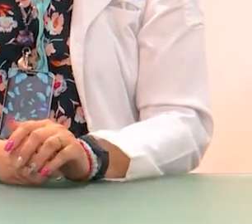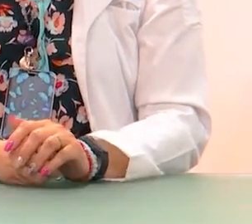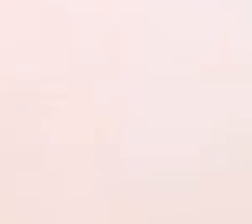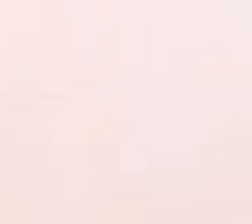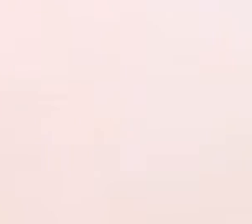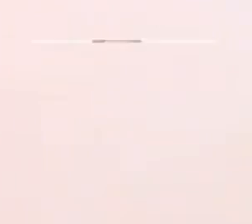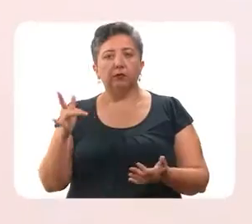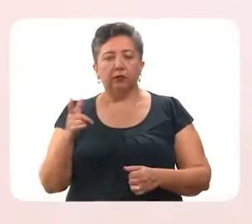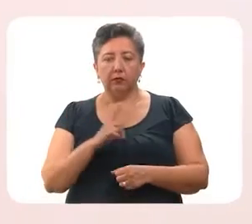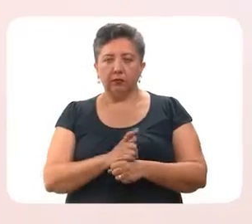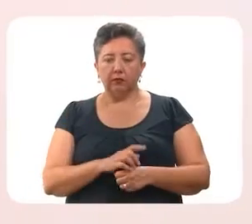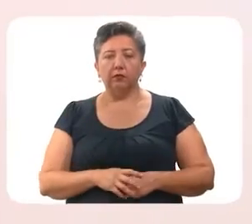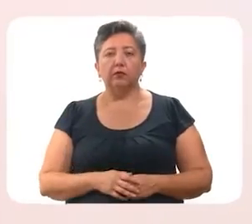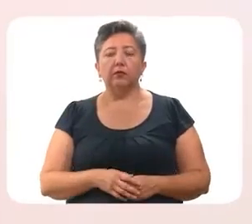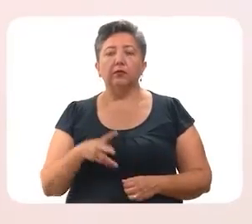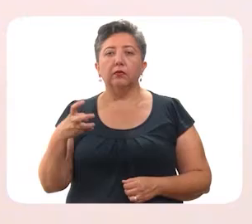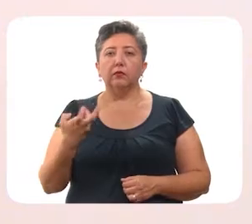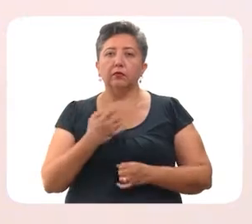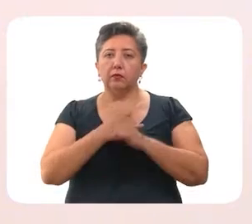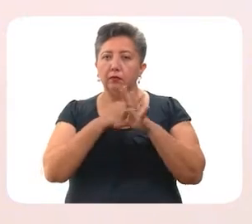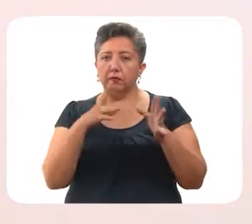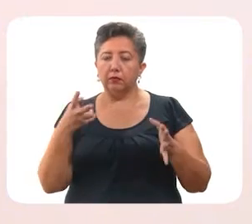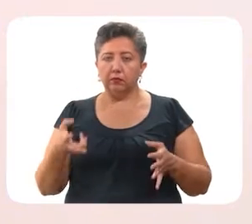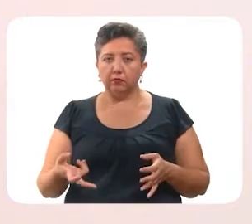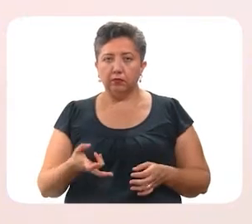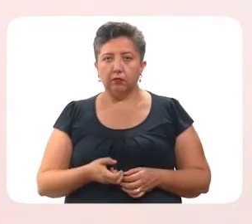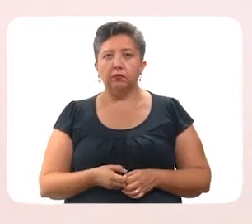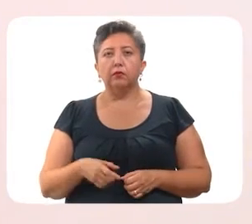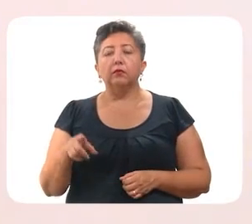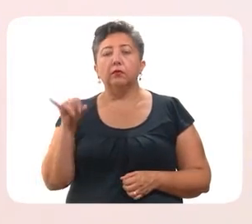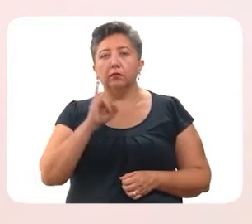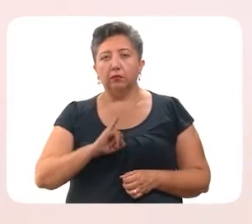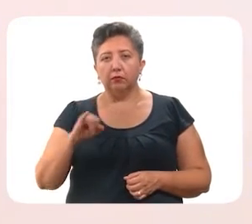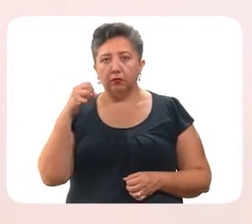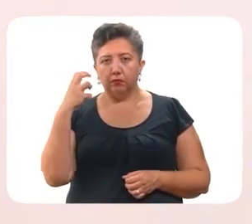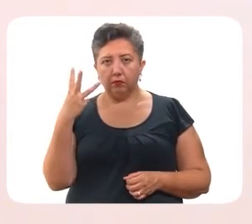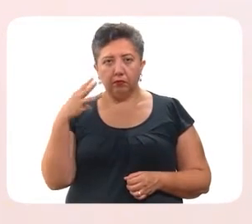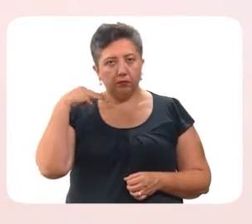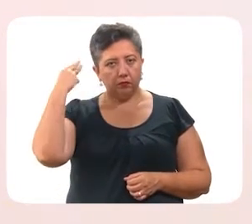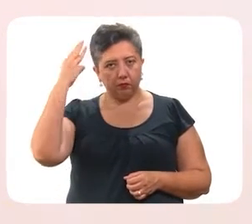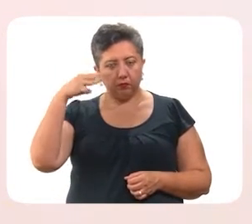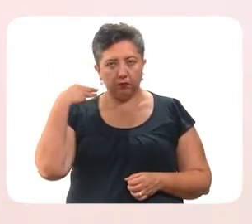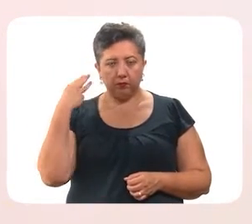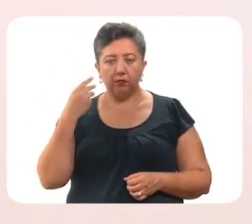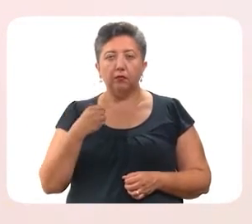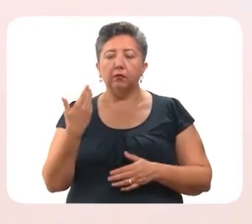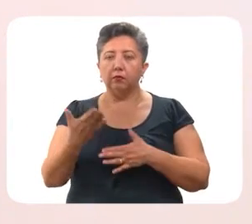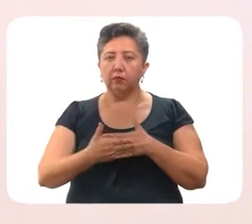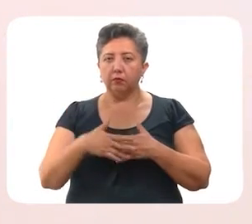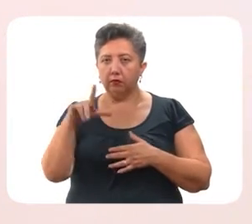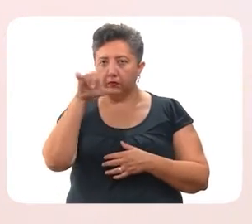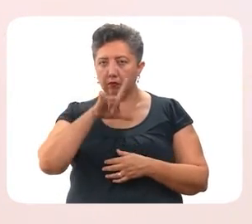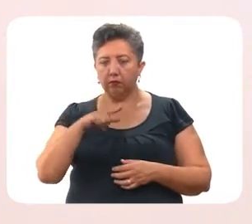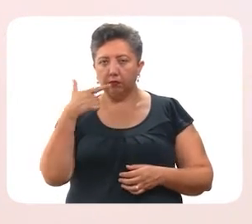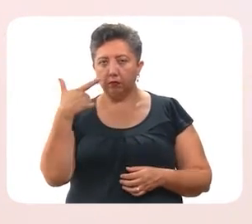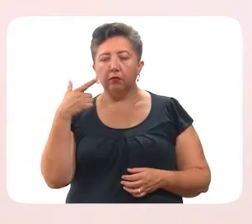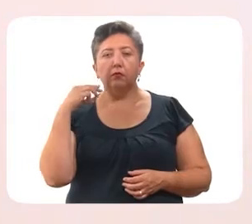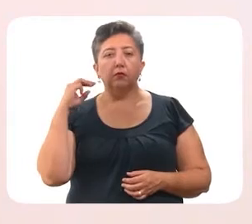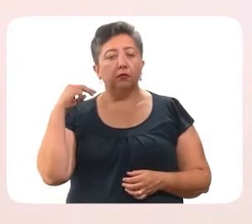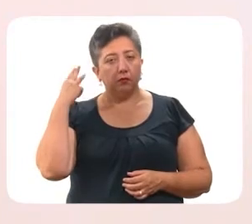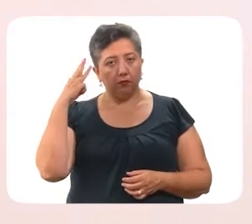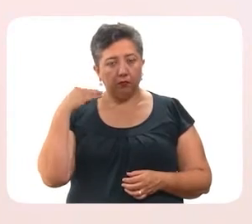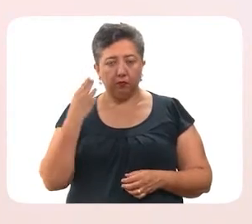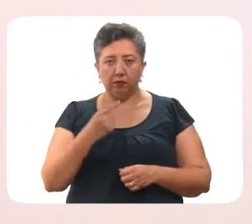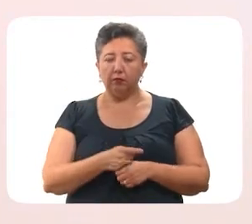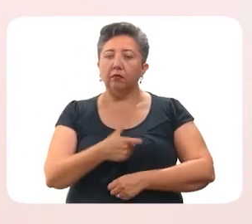tak 39, javo, kajakbalo, ychil 25, mektan kajo, ojilove. Lejelo, ya no betal, tak viernes 11 de marzo. Kutzabal, le